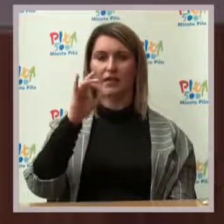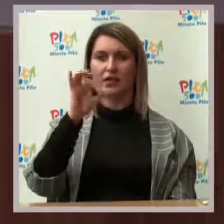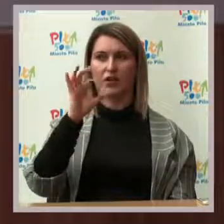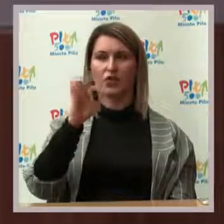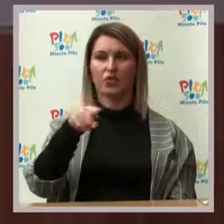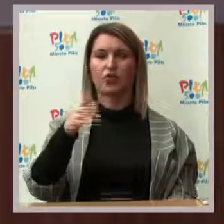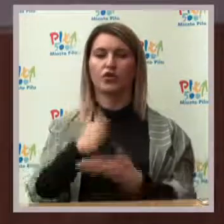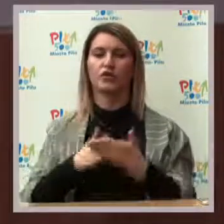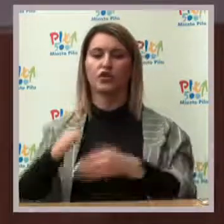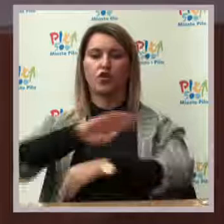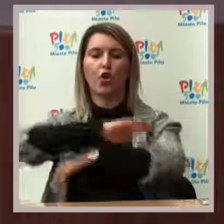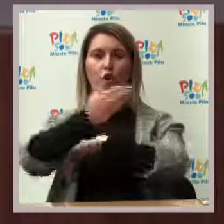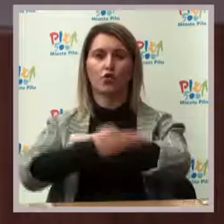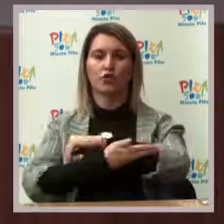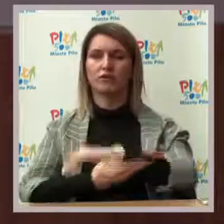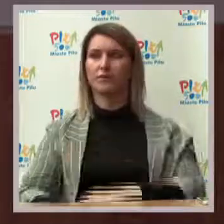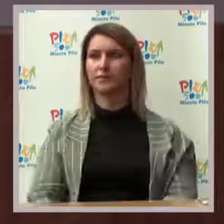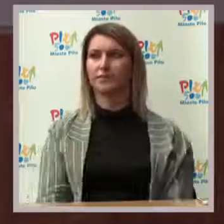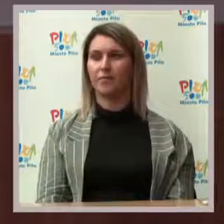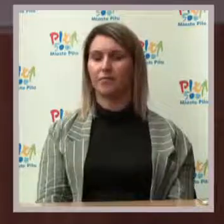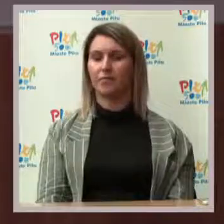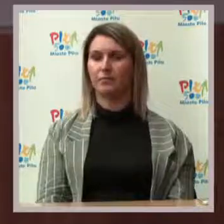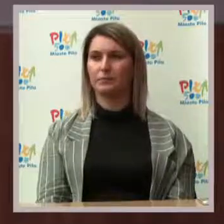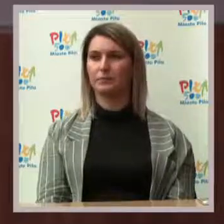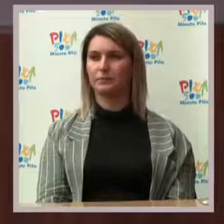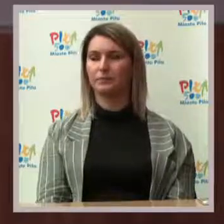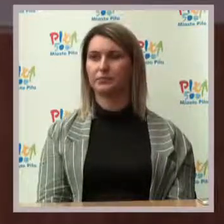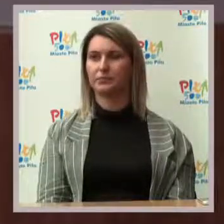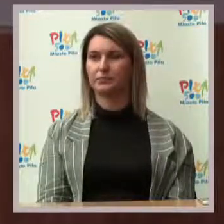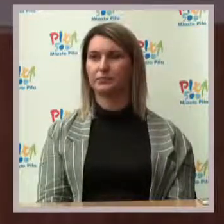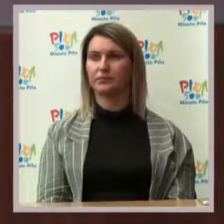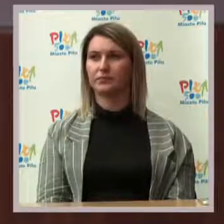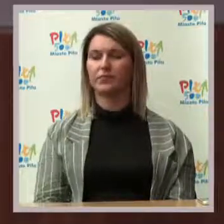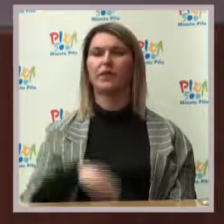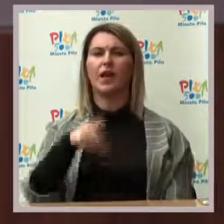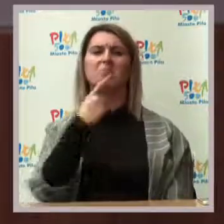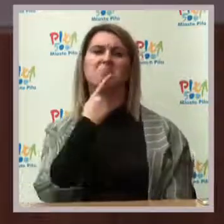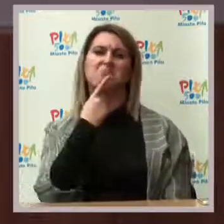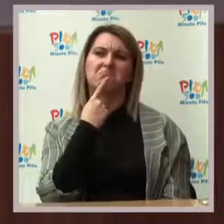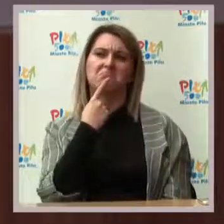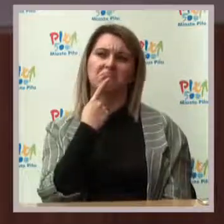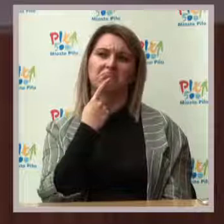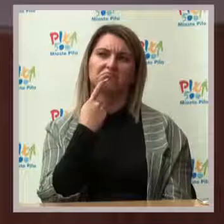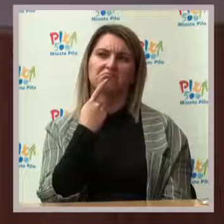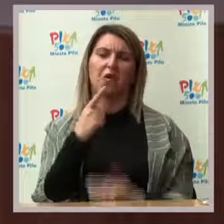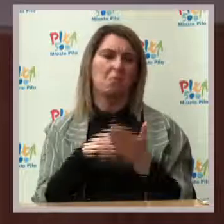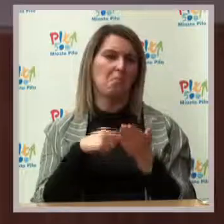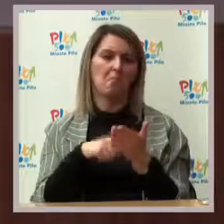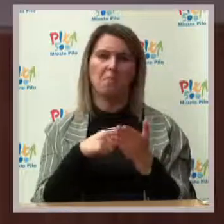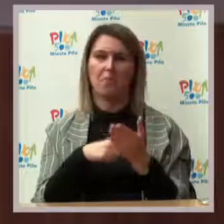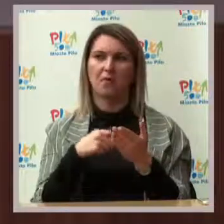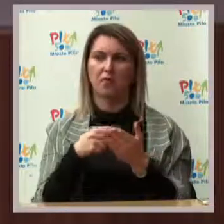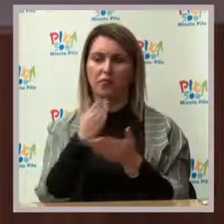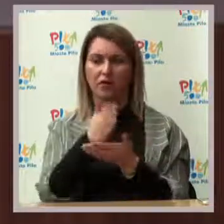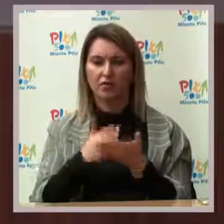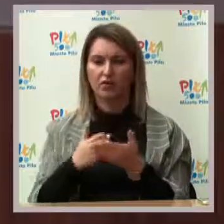przebudowa ulicy Kazimierza Wielkiego. Tam brakuje fragment drogi, który połączy Aleję Niepodległości z